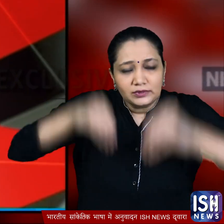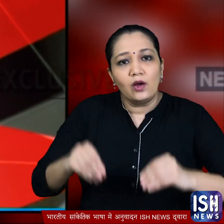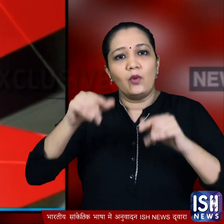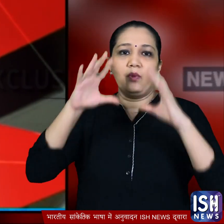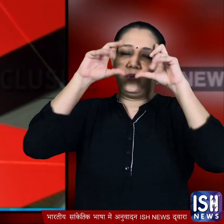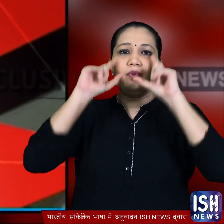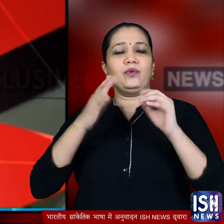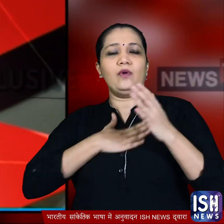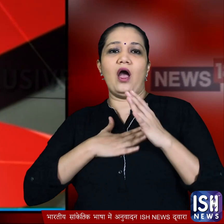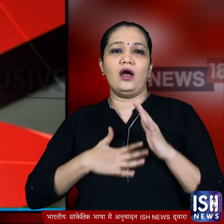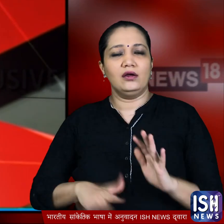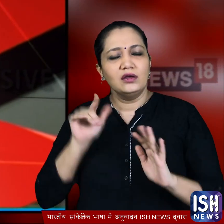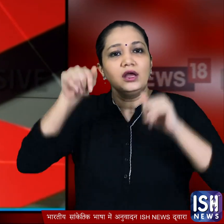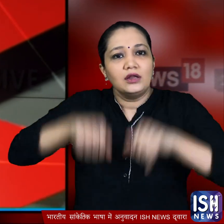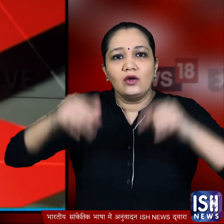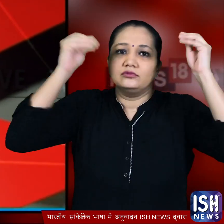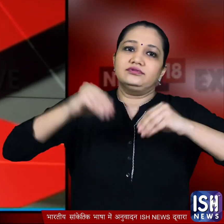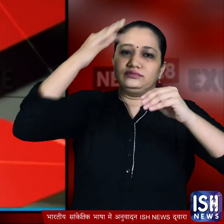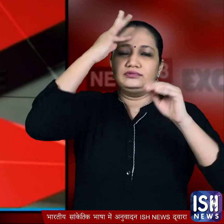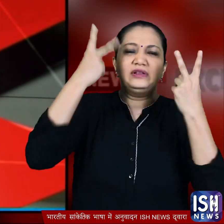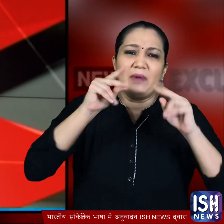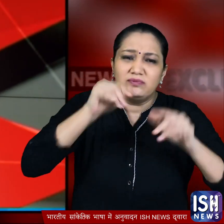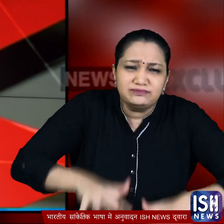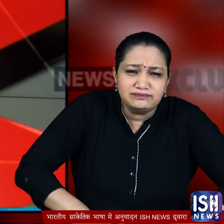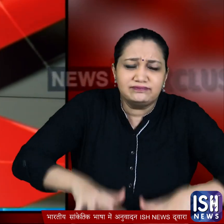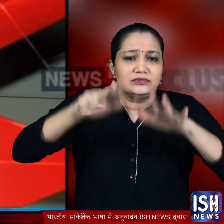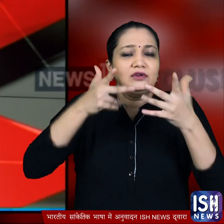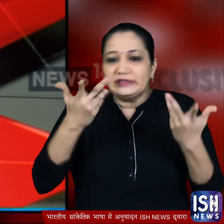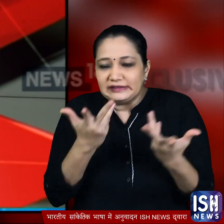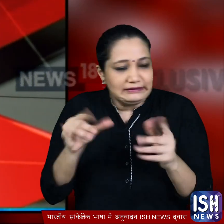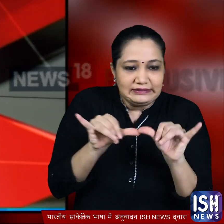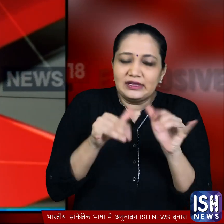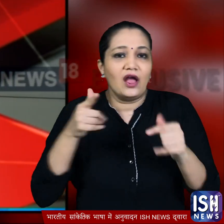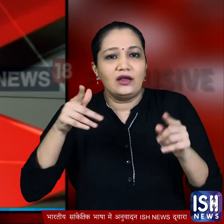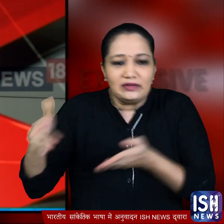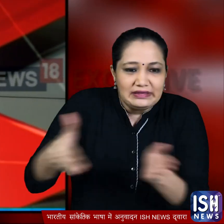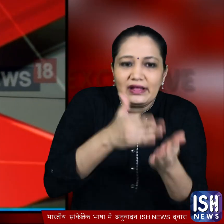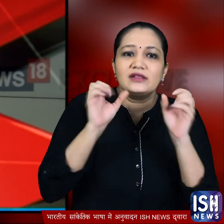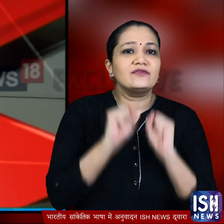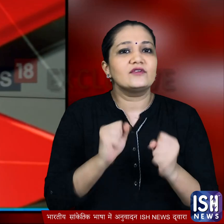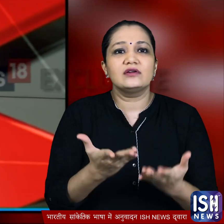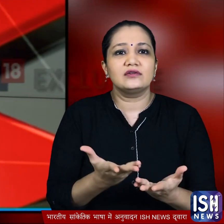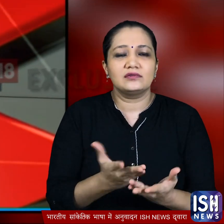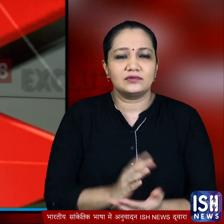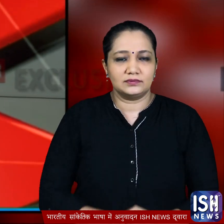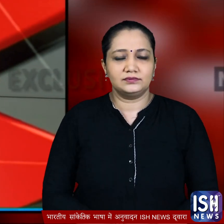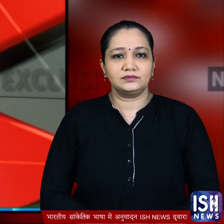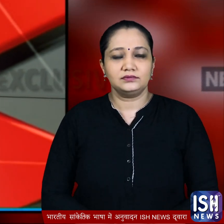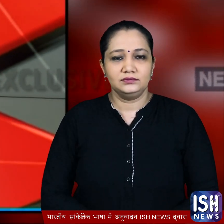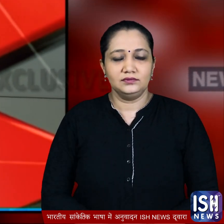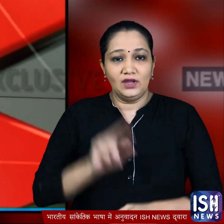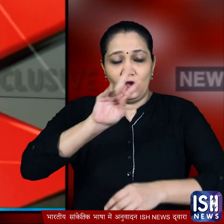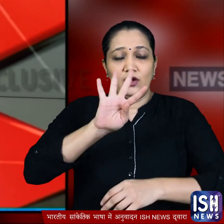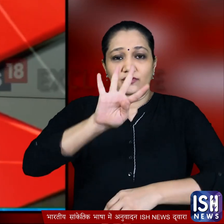बारिश ने राहत दी। लेकिन वही बारिश आफत भी बन गई, क्योंकि इतना पानी समेटने की क्षमता वहां के नाले नालियों में नहीं था और